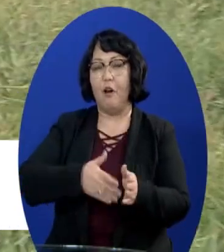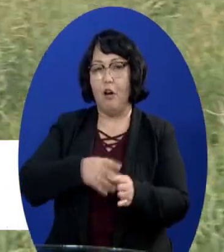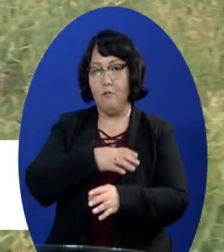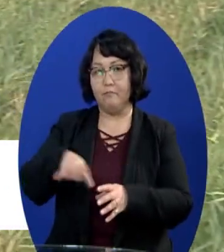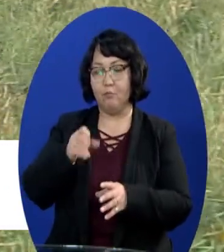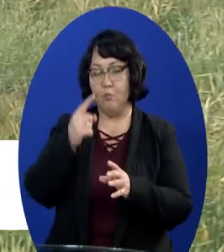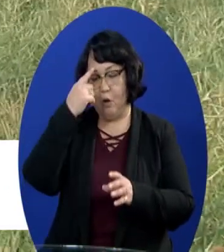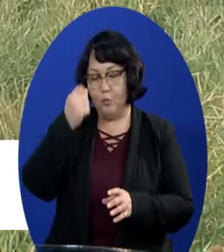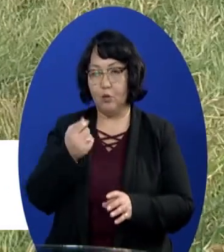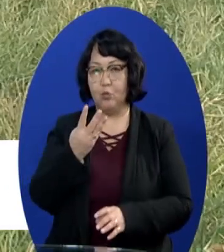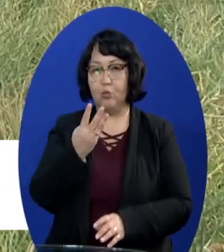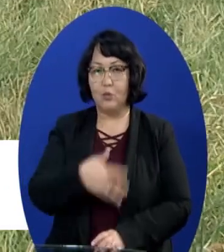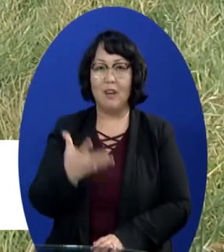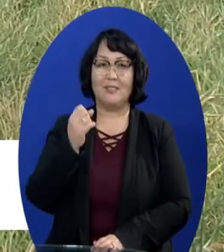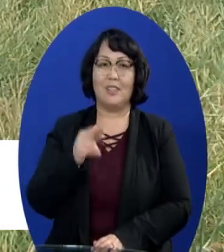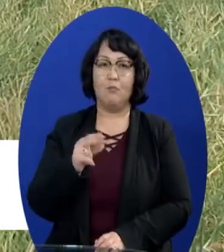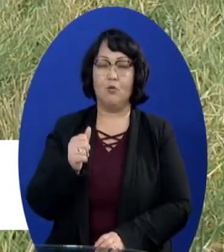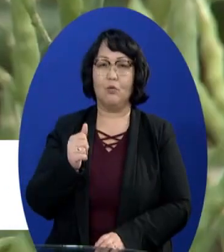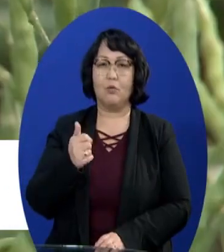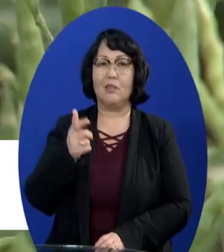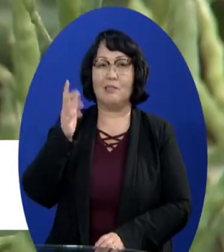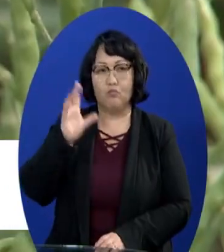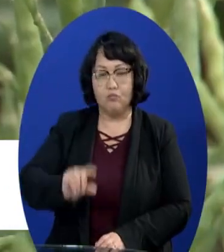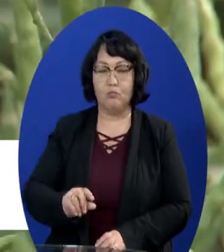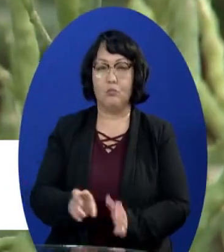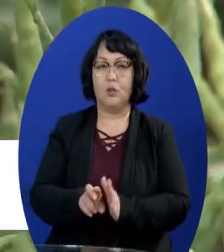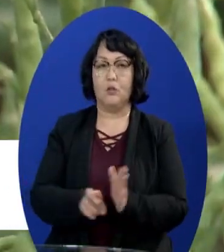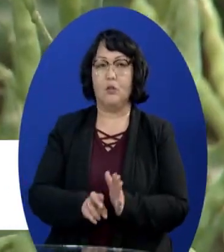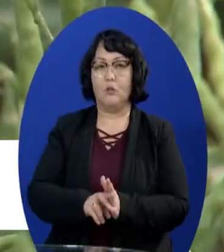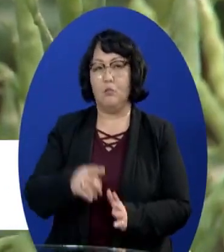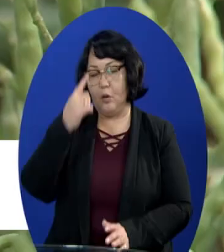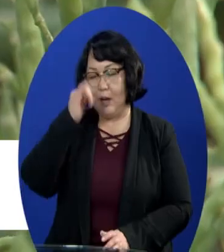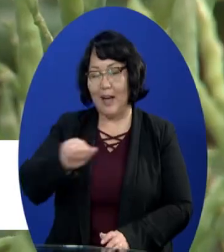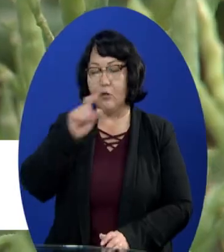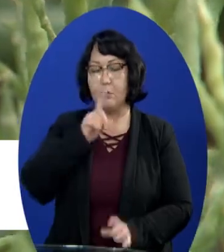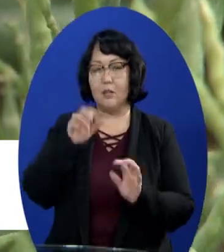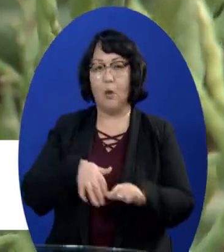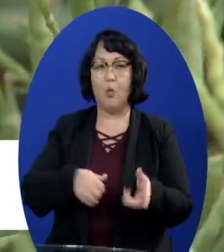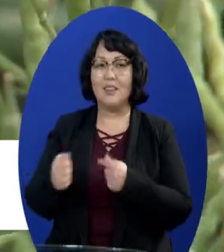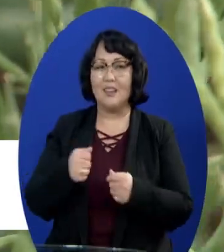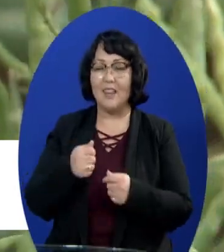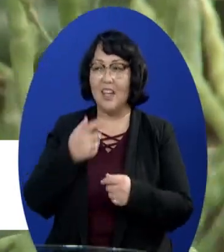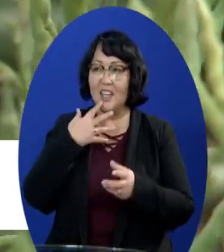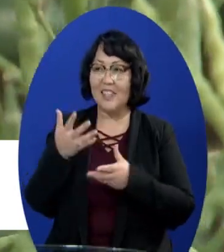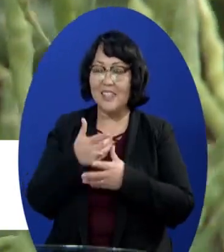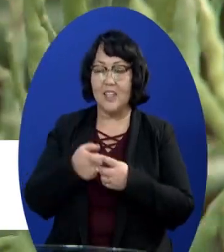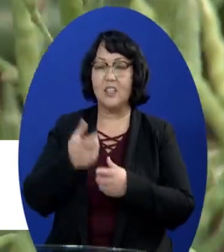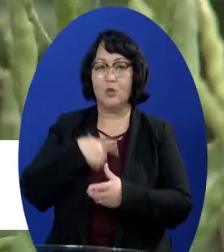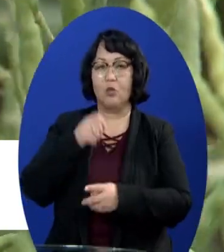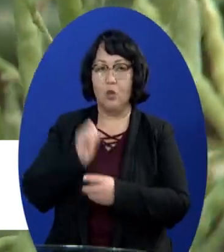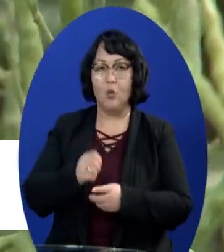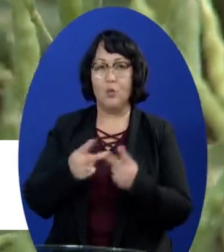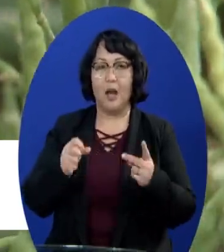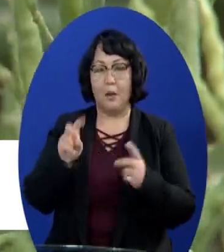4-5 сая төгрөгийн хөнгөлөлт идэлэх боломжтой болж байгаа юм байна. Манай Саас нохон далайн худалдааны хилцээрт нэгдснээр үндэсний аж ахуй нэгжүүд